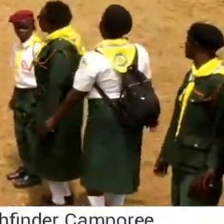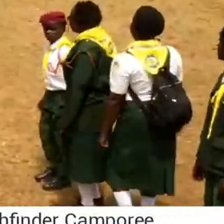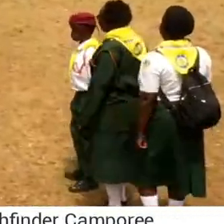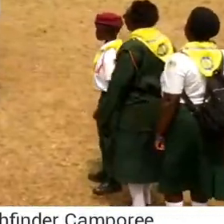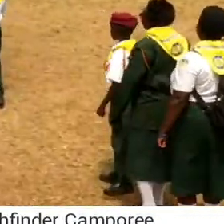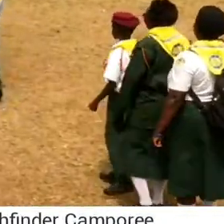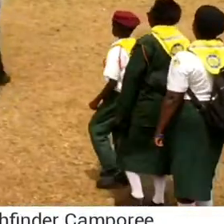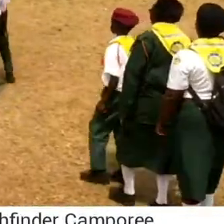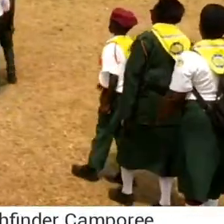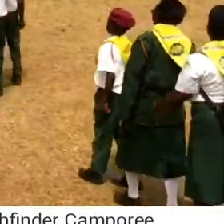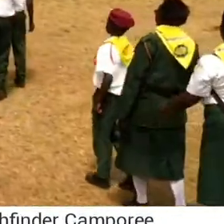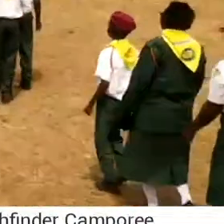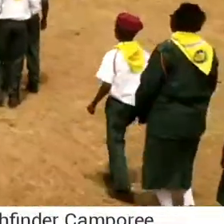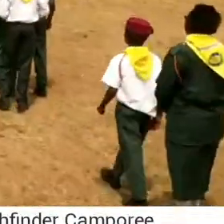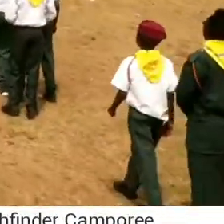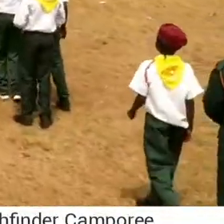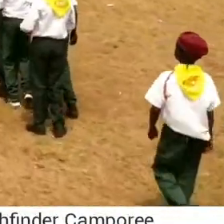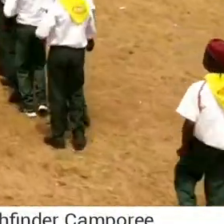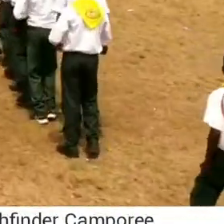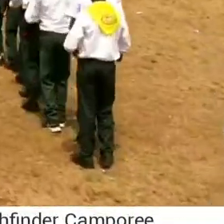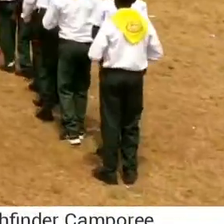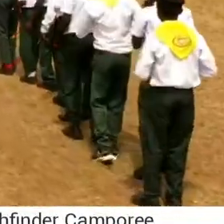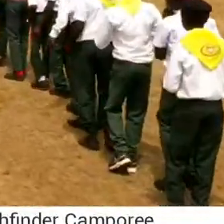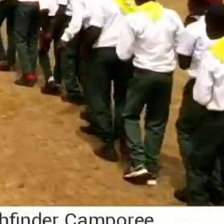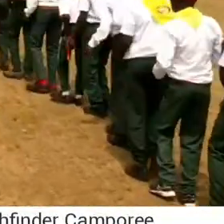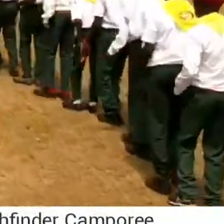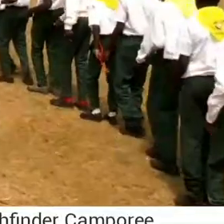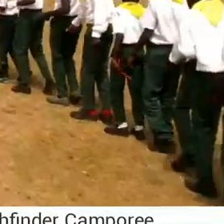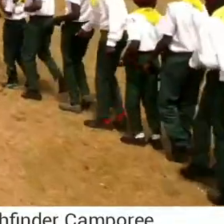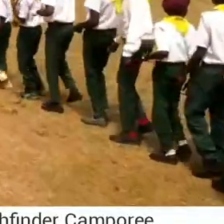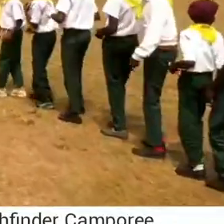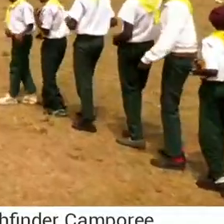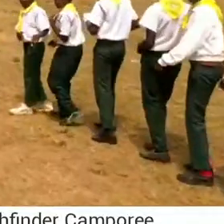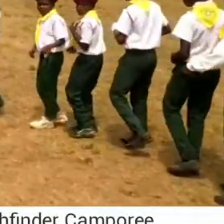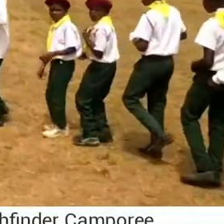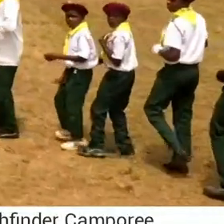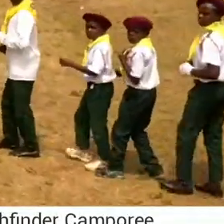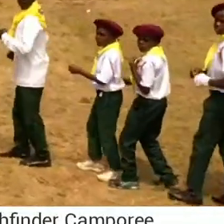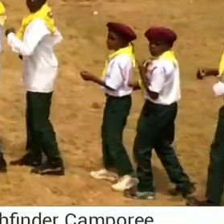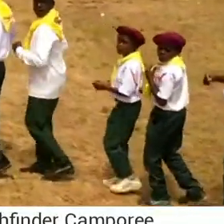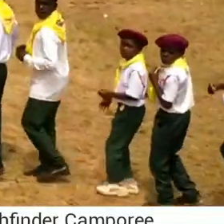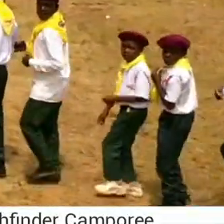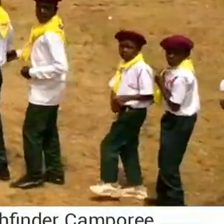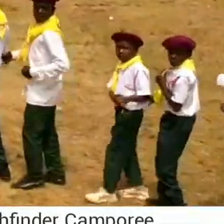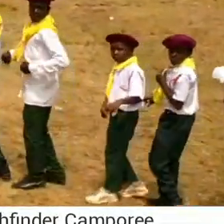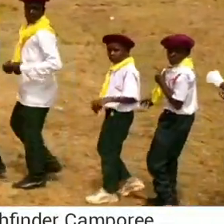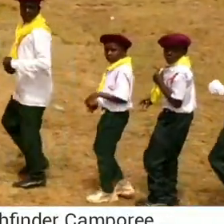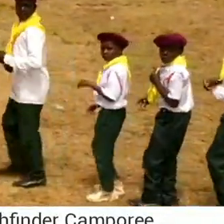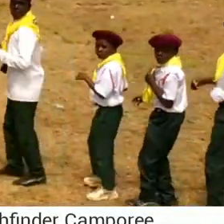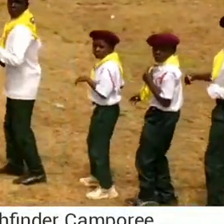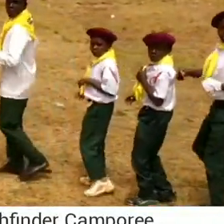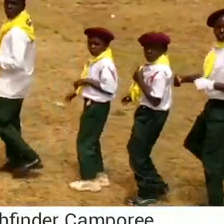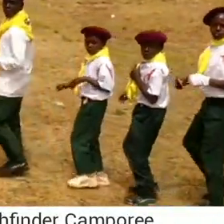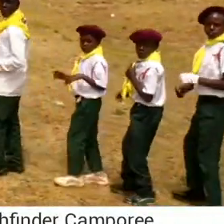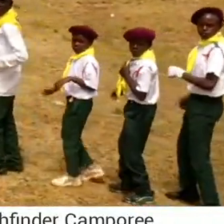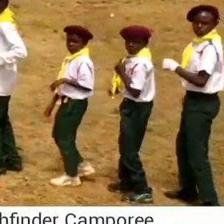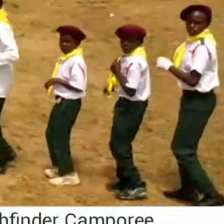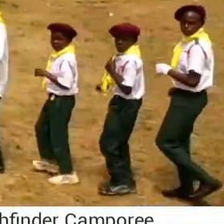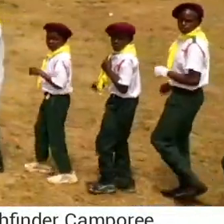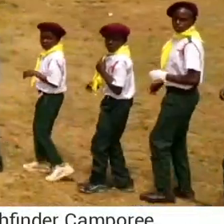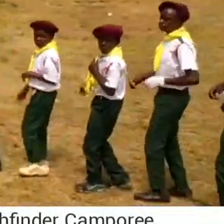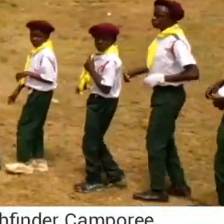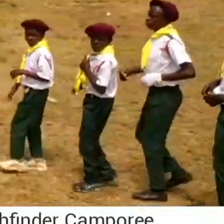Kuanguka chini wakati wowote kama jani iliyo kauka. Mwanadamu mududu